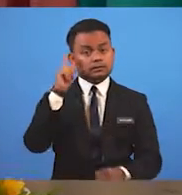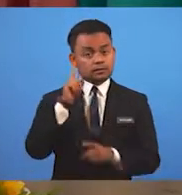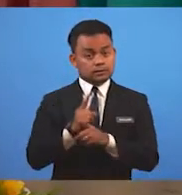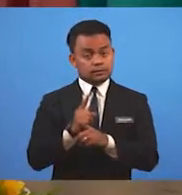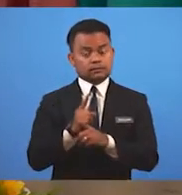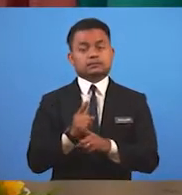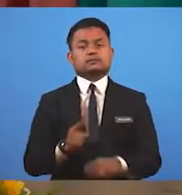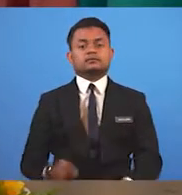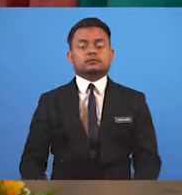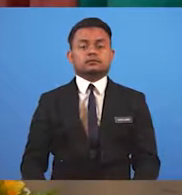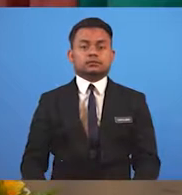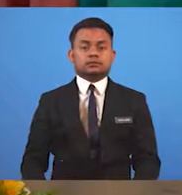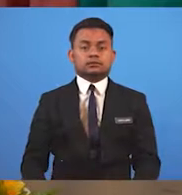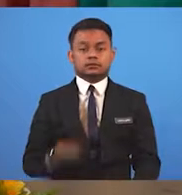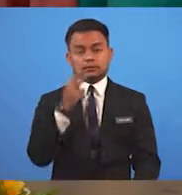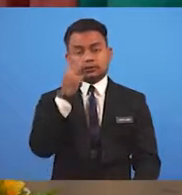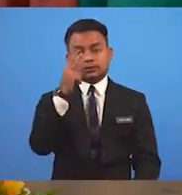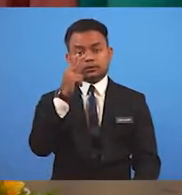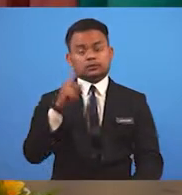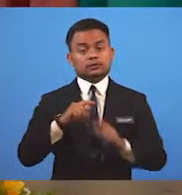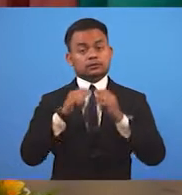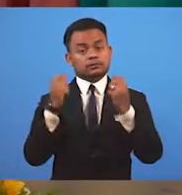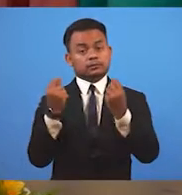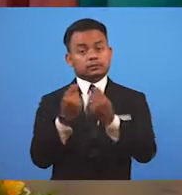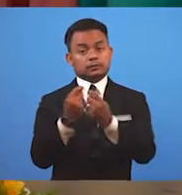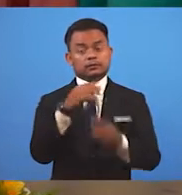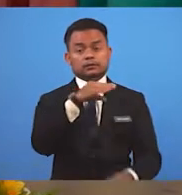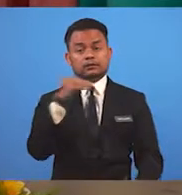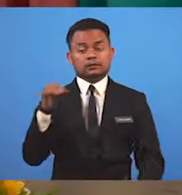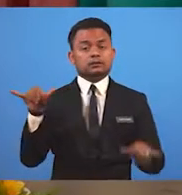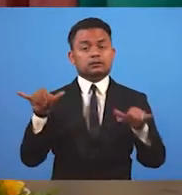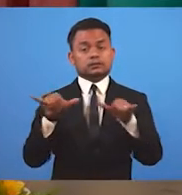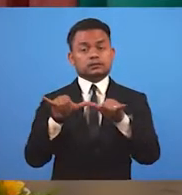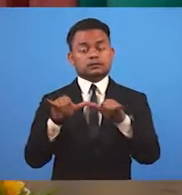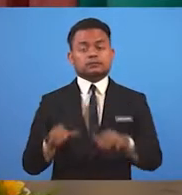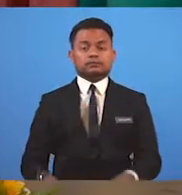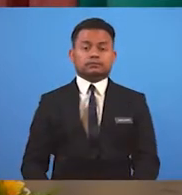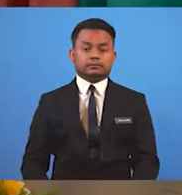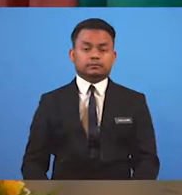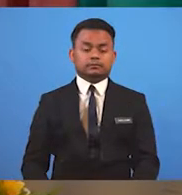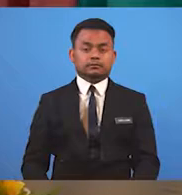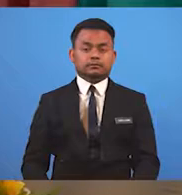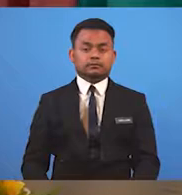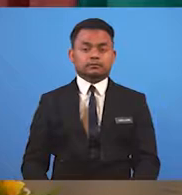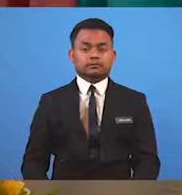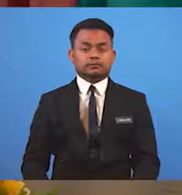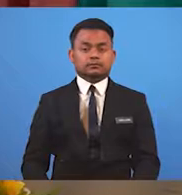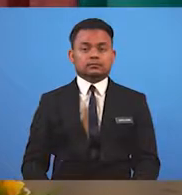Cikgu nak ambil air ni di pintar. Oh, ambil air ni ya. Stay wrong ni. Cikgu ready, cikgu jalan. Ready, jalan ya. Okey.